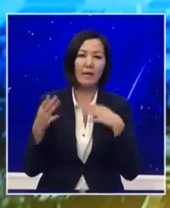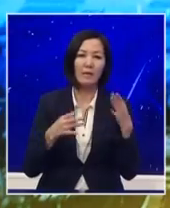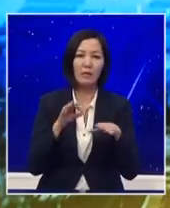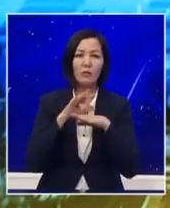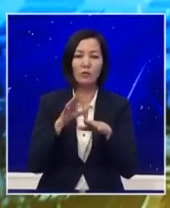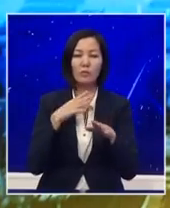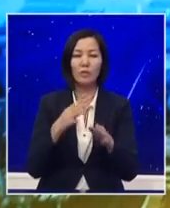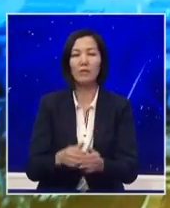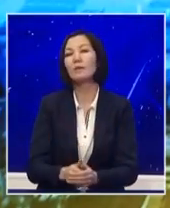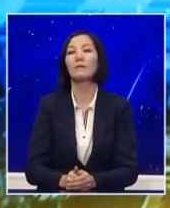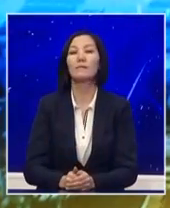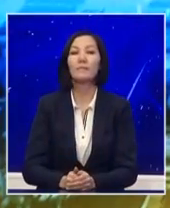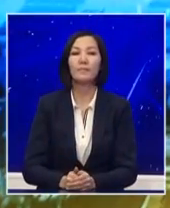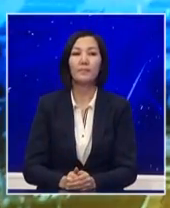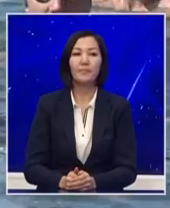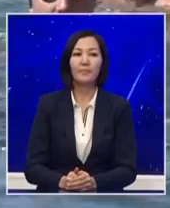дайындық жұмыстары жүріп жатыр.